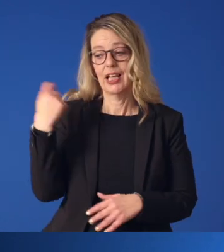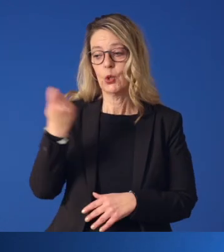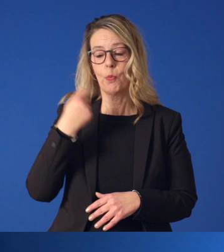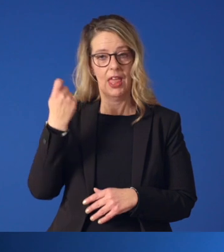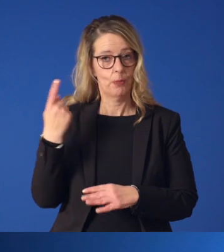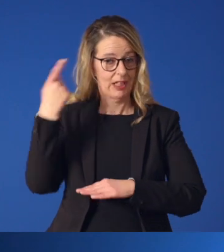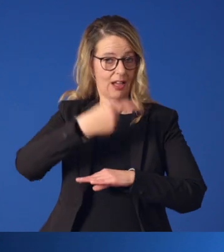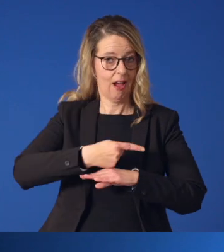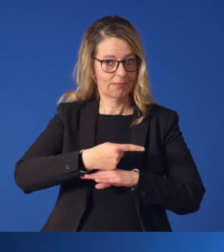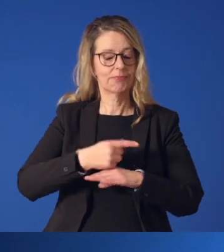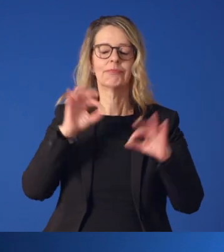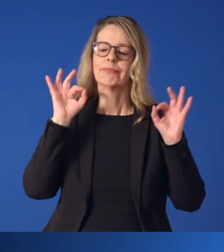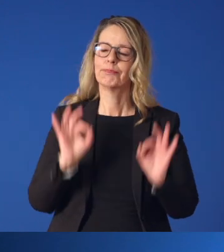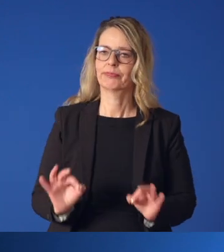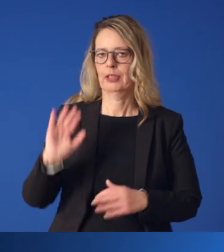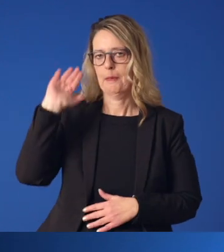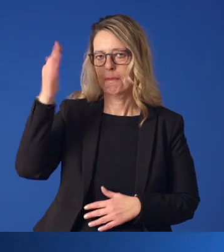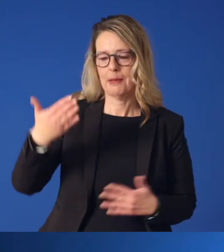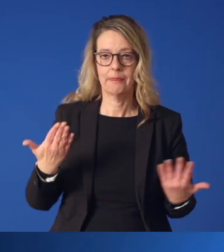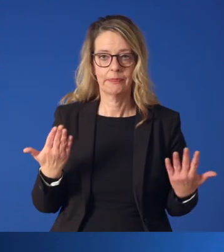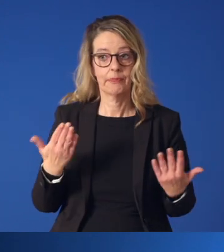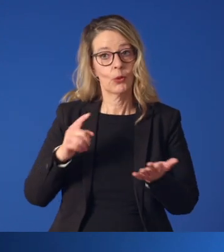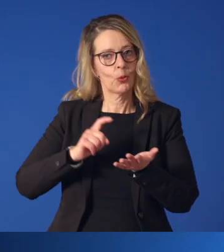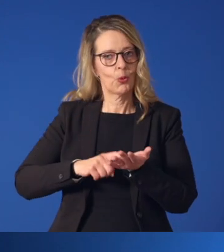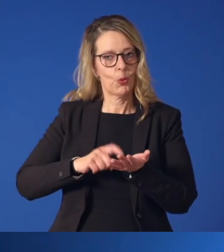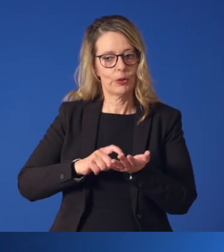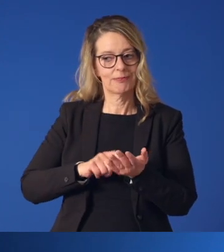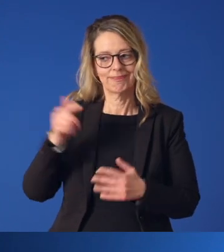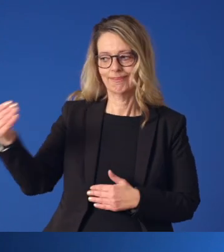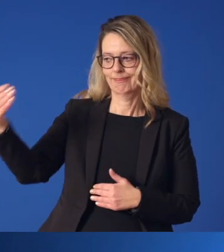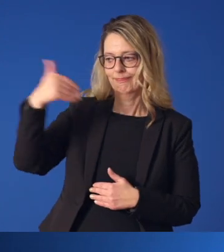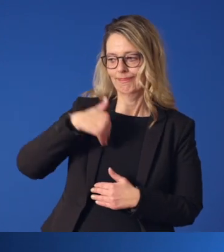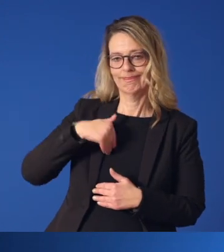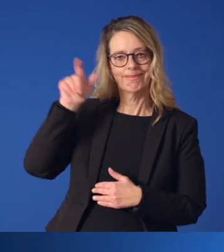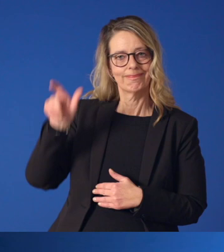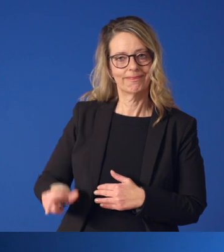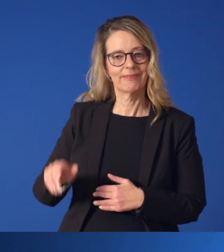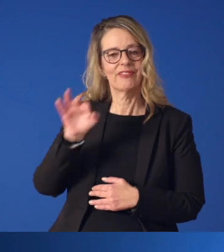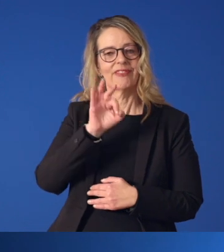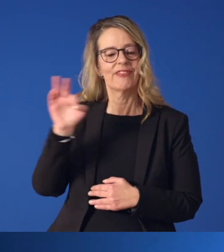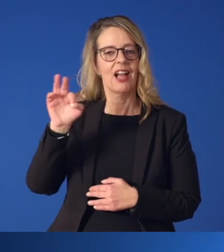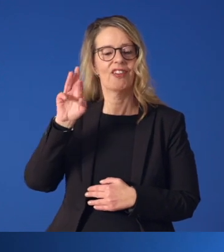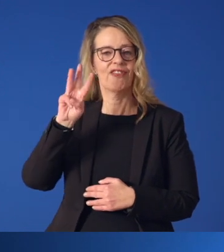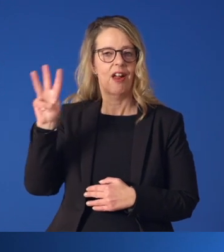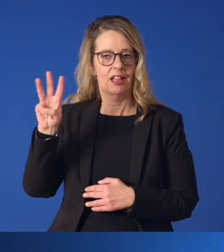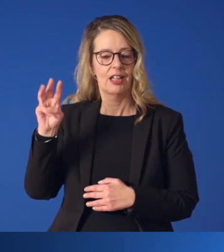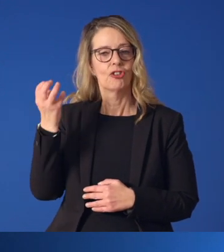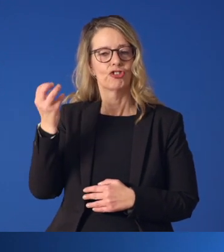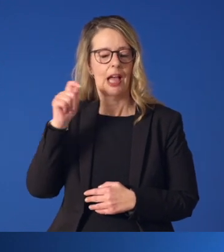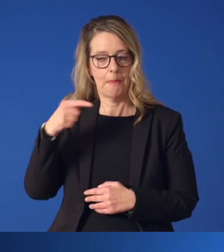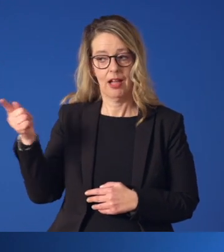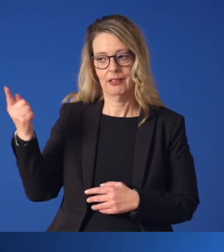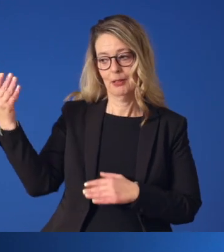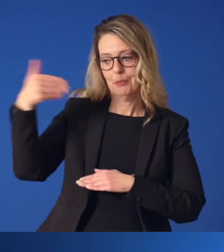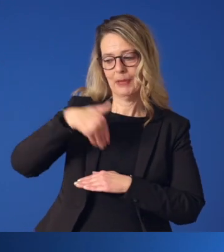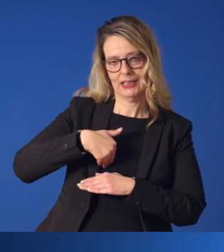Jubiläumsjahr ist uns bereits gut gelungen. Auch mit einem Besuch des Bundespräsidenten Frank-Walter Steinmeier zu unserem